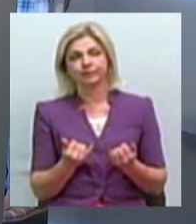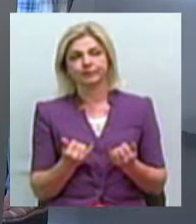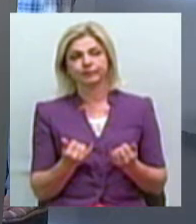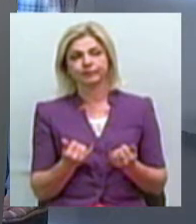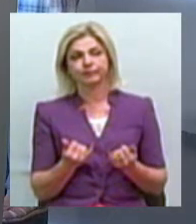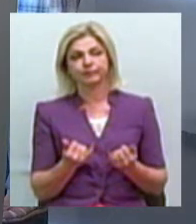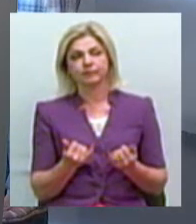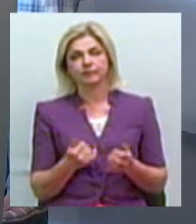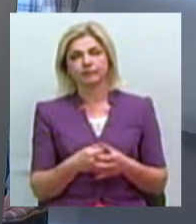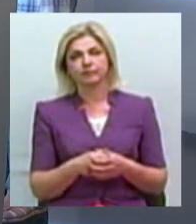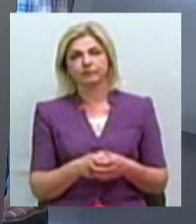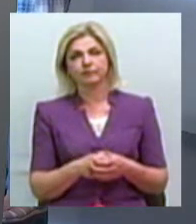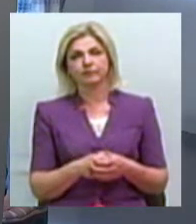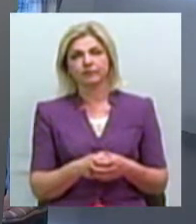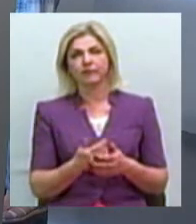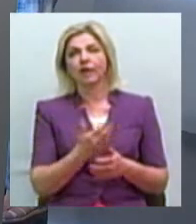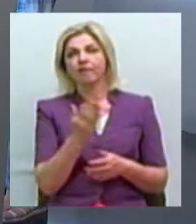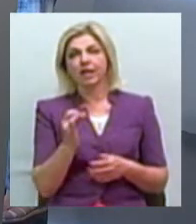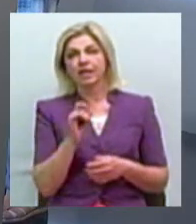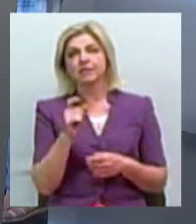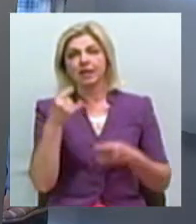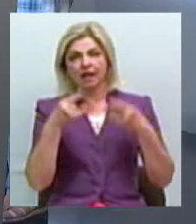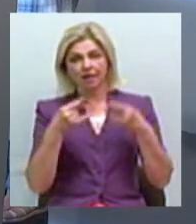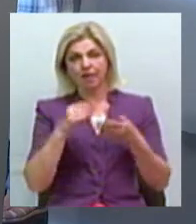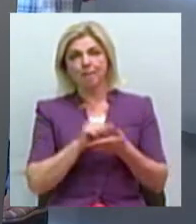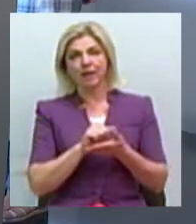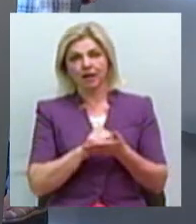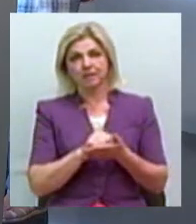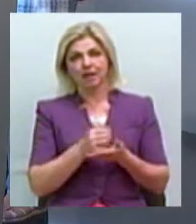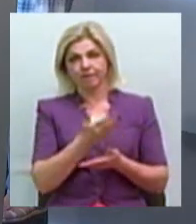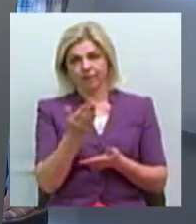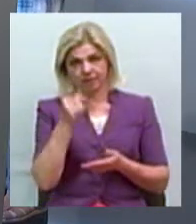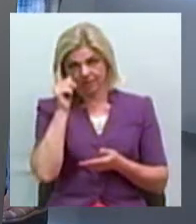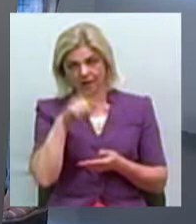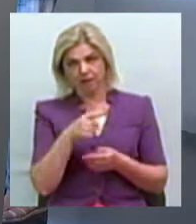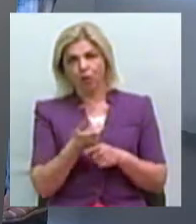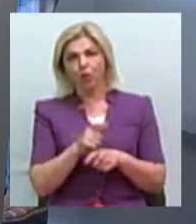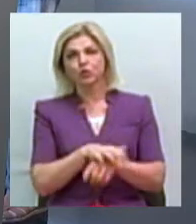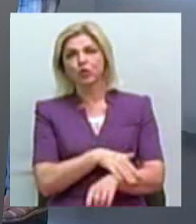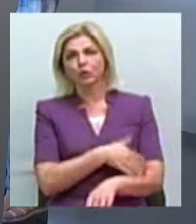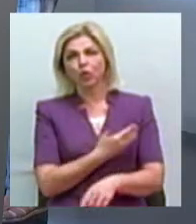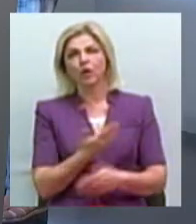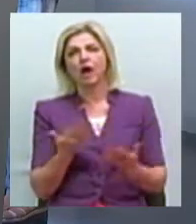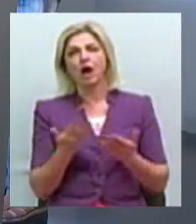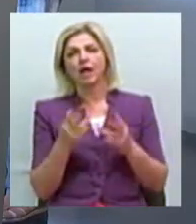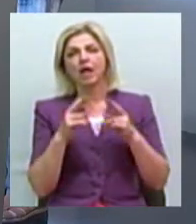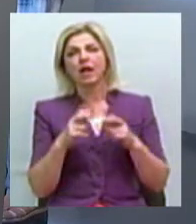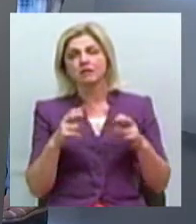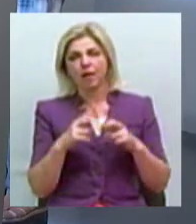ви із преси, телевидения знаете, что очень долго какие земли